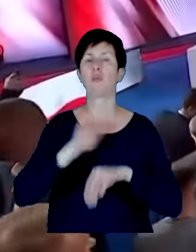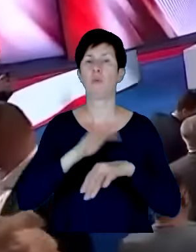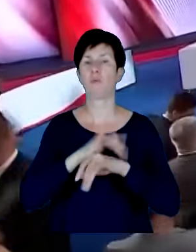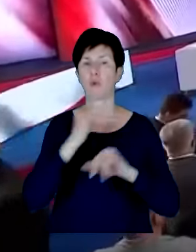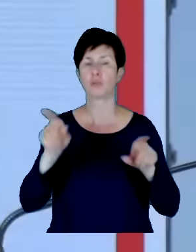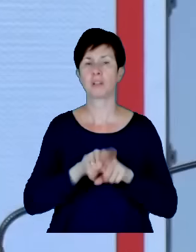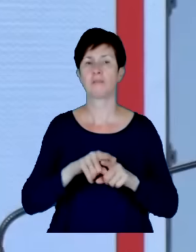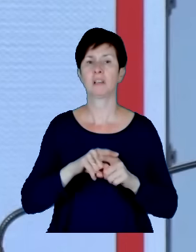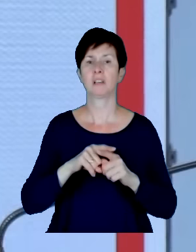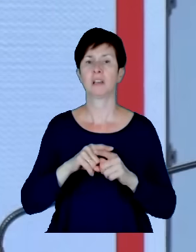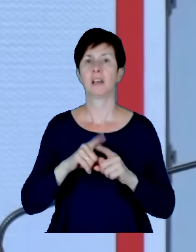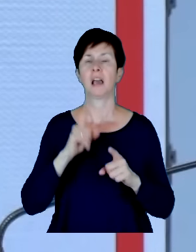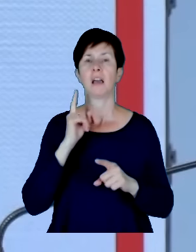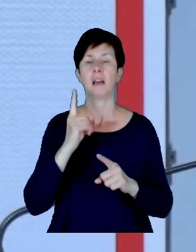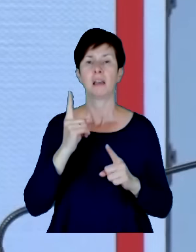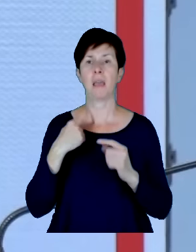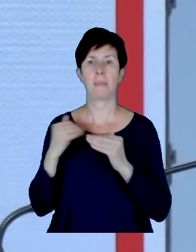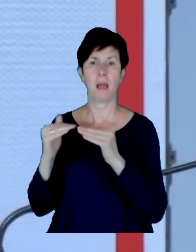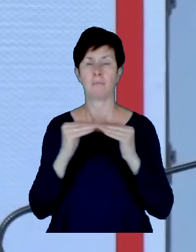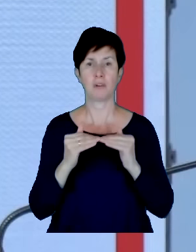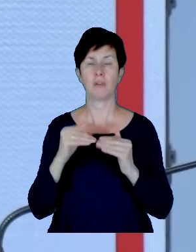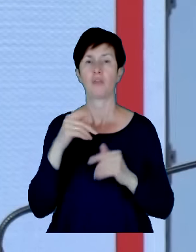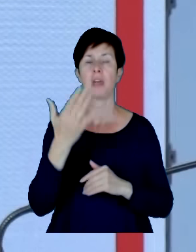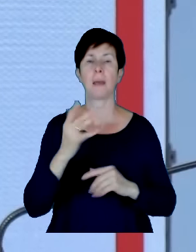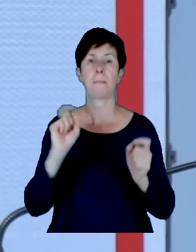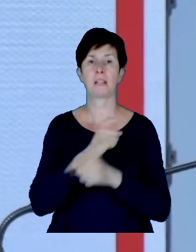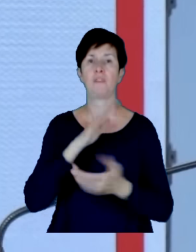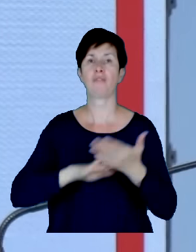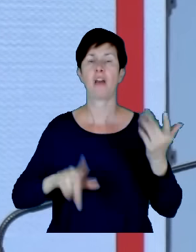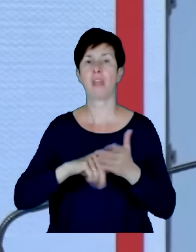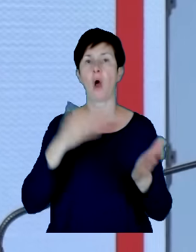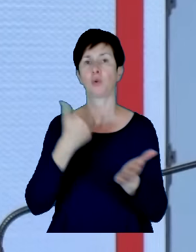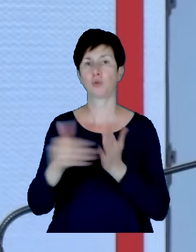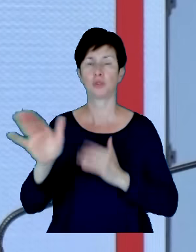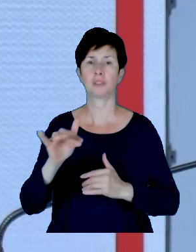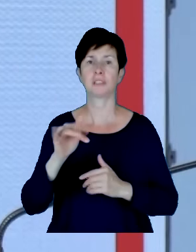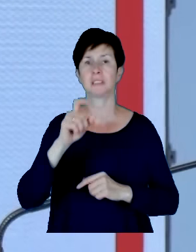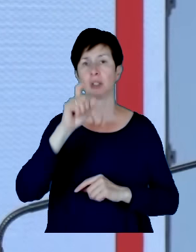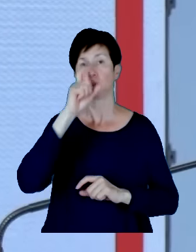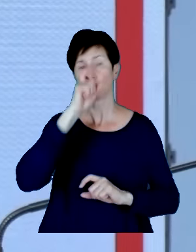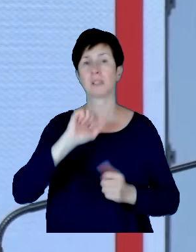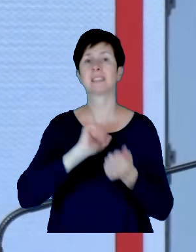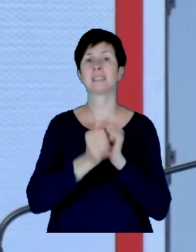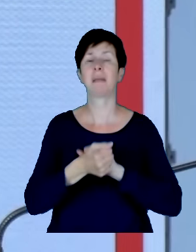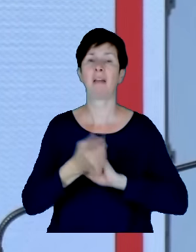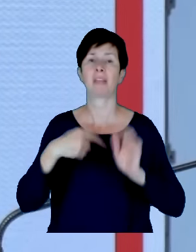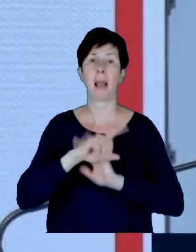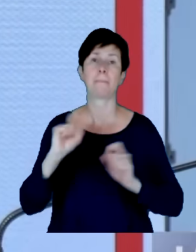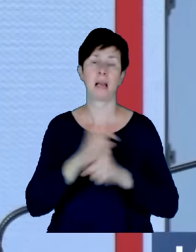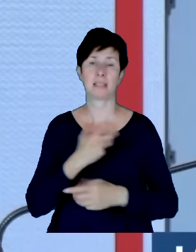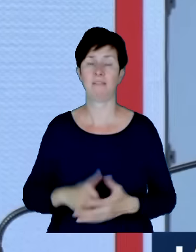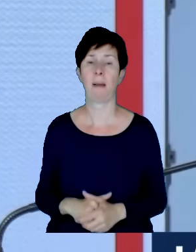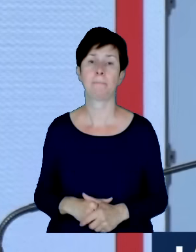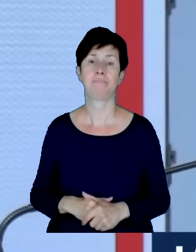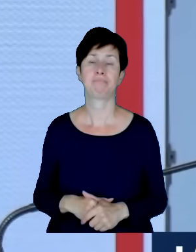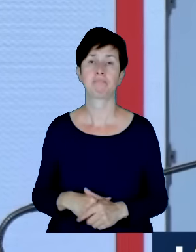od zasady jednomyślności która daje państwom Narodowym szansę na odrzucenie niekorzystnych dla nich zmian ta zapowiedź że będziemy